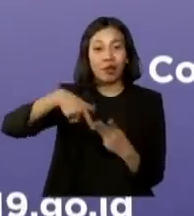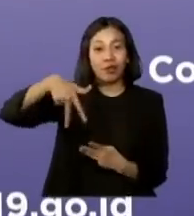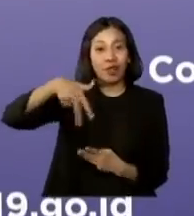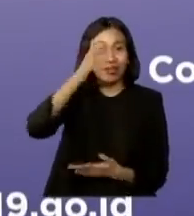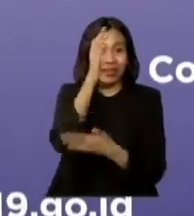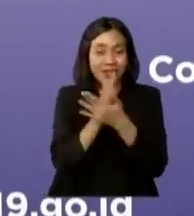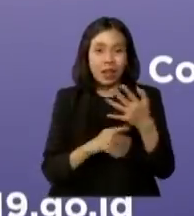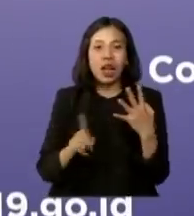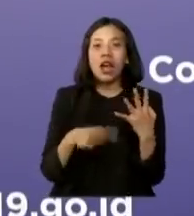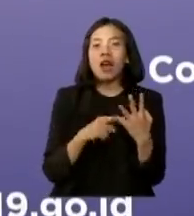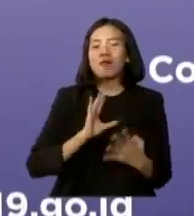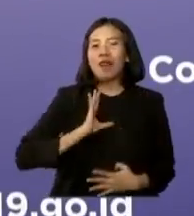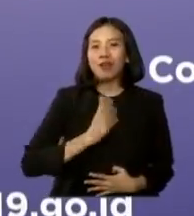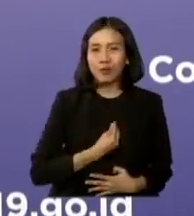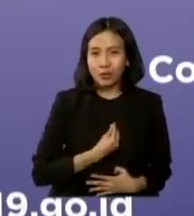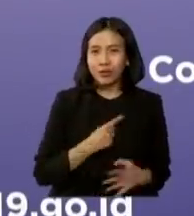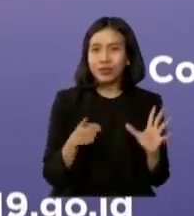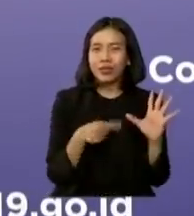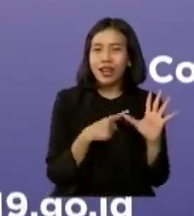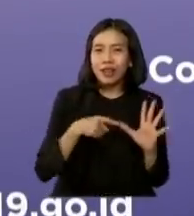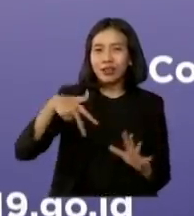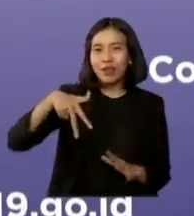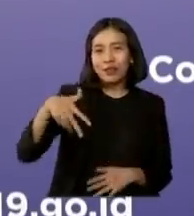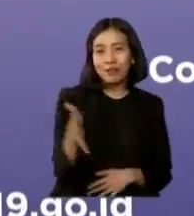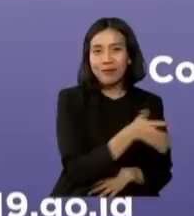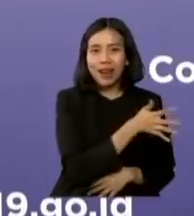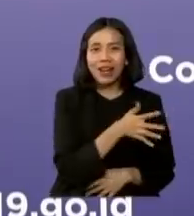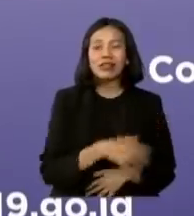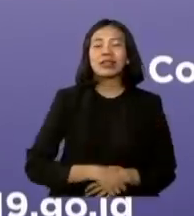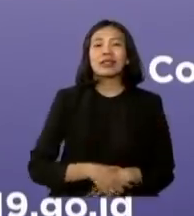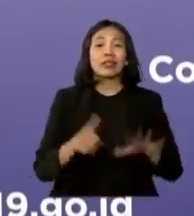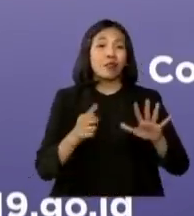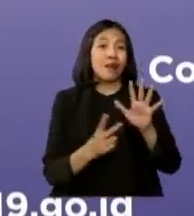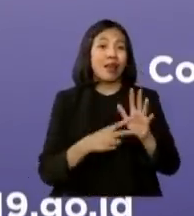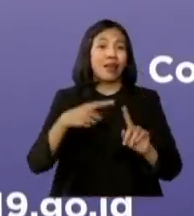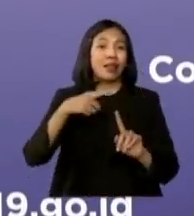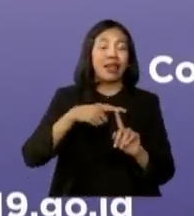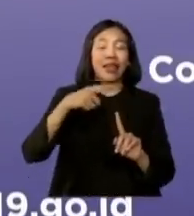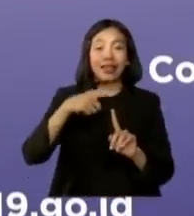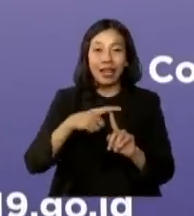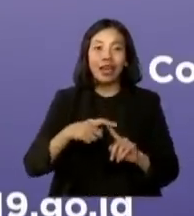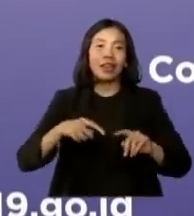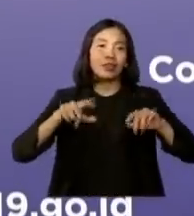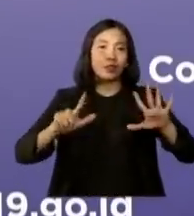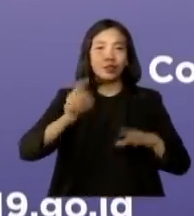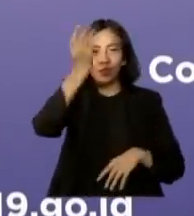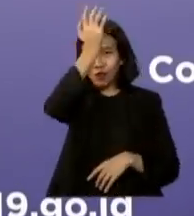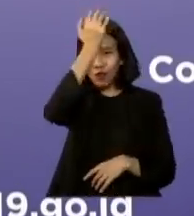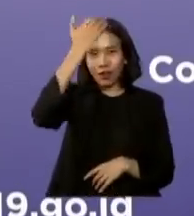Tengah Maluku Utara Sulawesi Barat Nusa Tenggara Timur dan Gorontalo